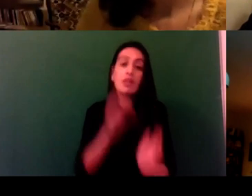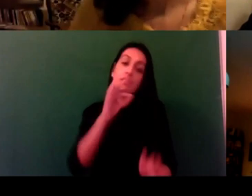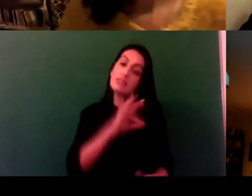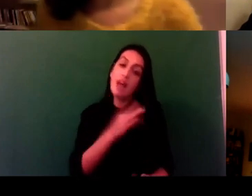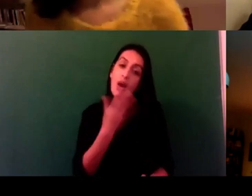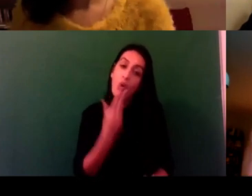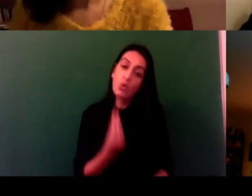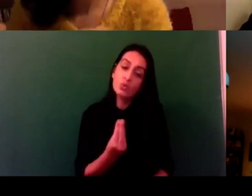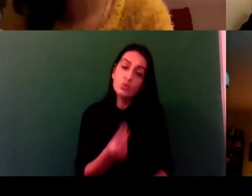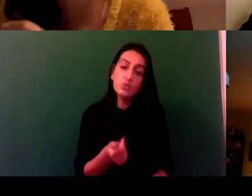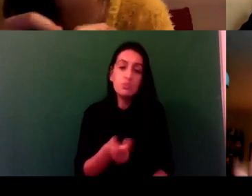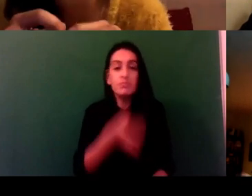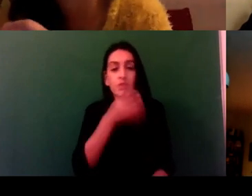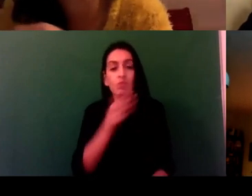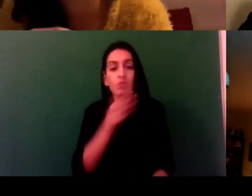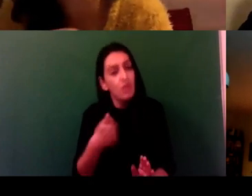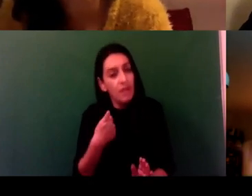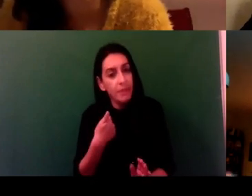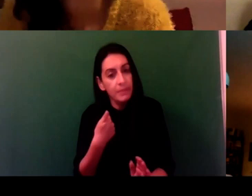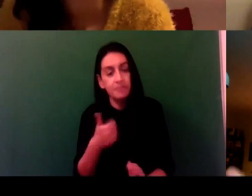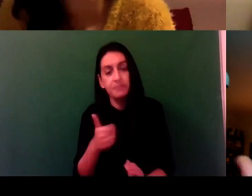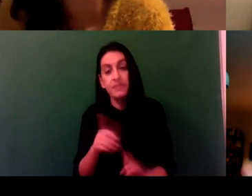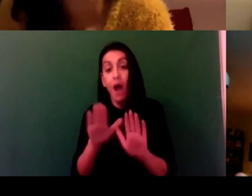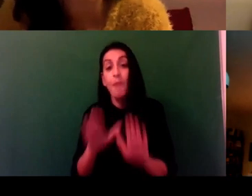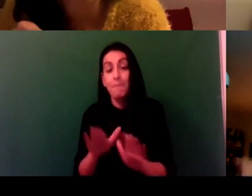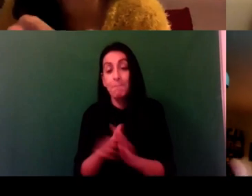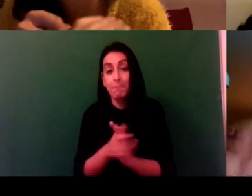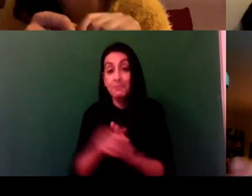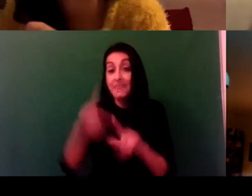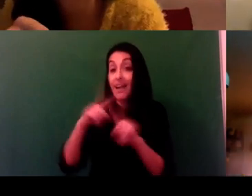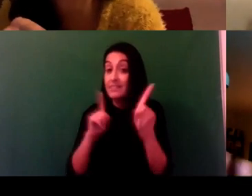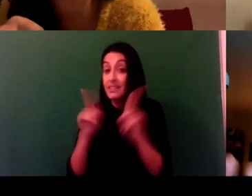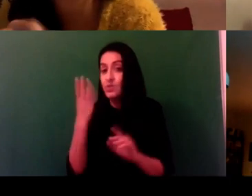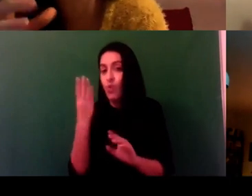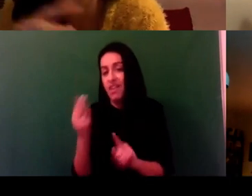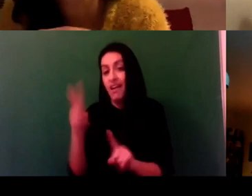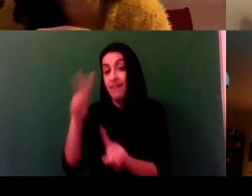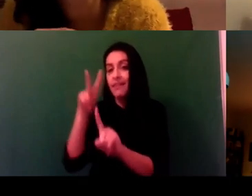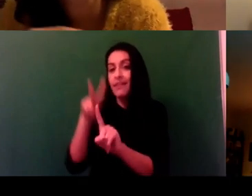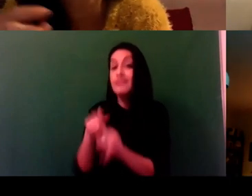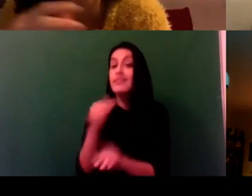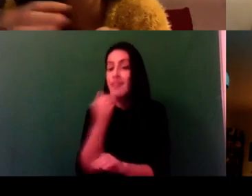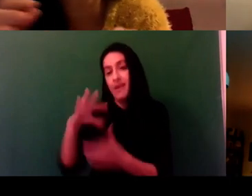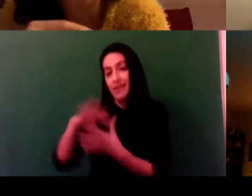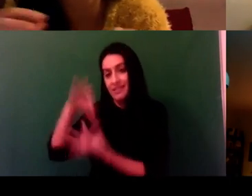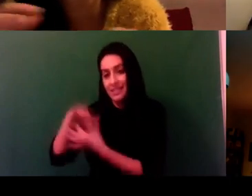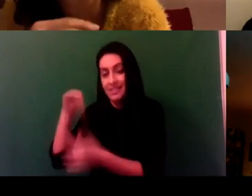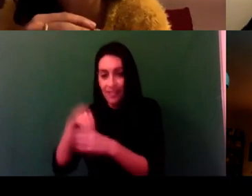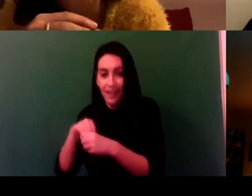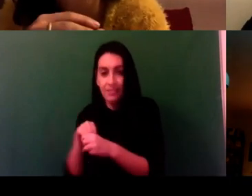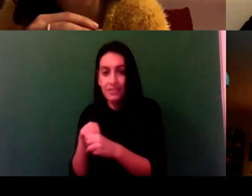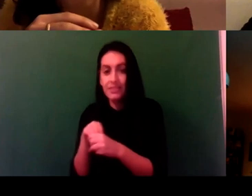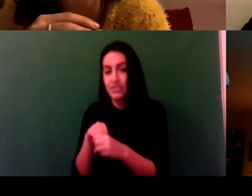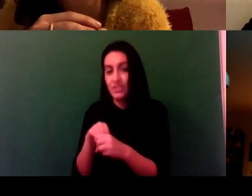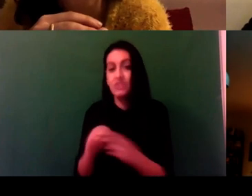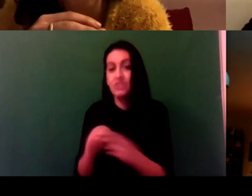hani bu yarışmayla başlar ama ona dair, yani şu açıdan Taksim Meydanı gerçekten başlamak için çok